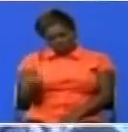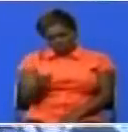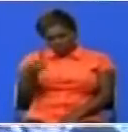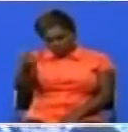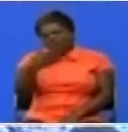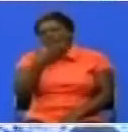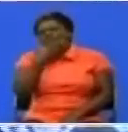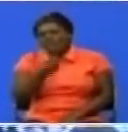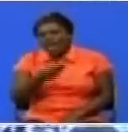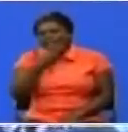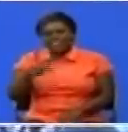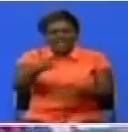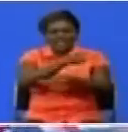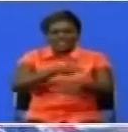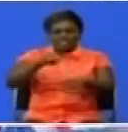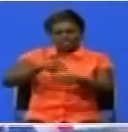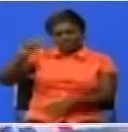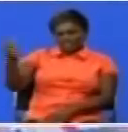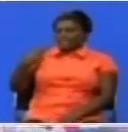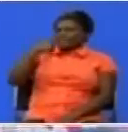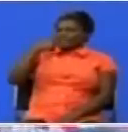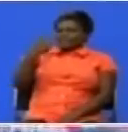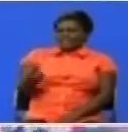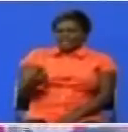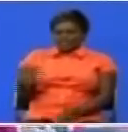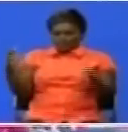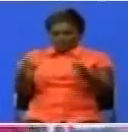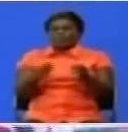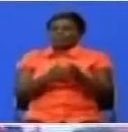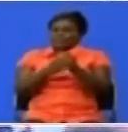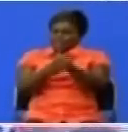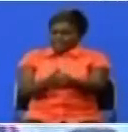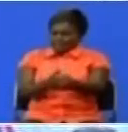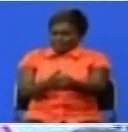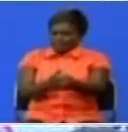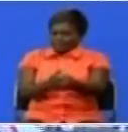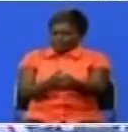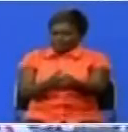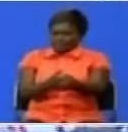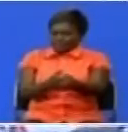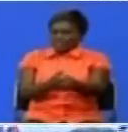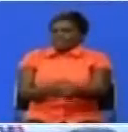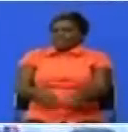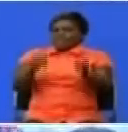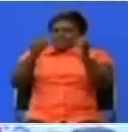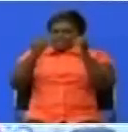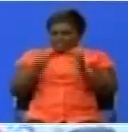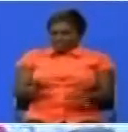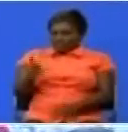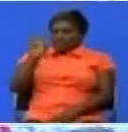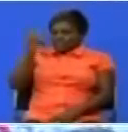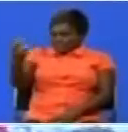ni baba wa taifa la Kenya. Nataka nimwambie party leader wangu ya kwamba ikiwa